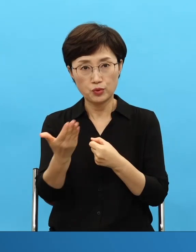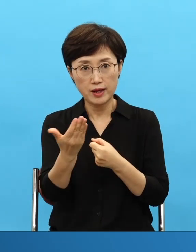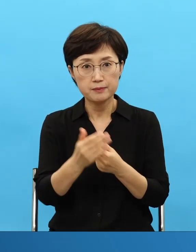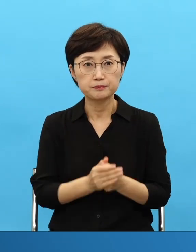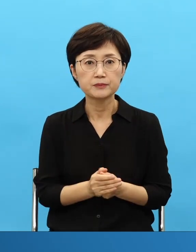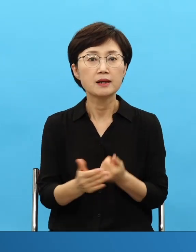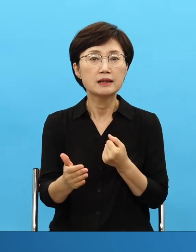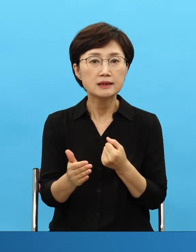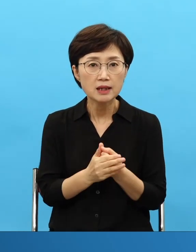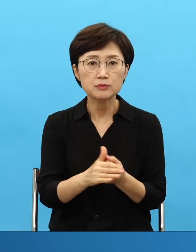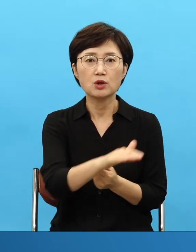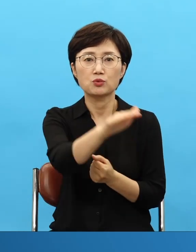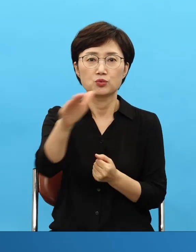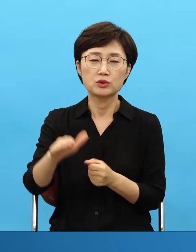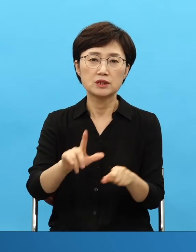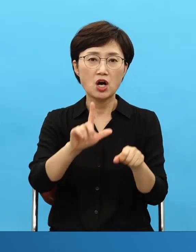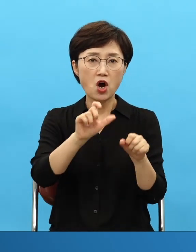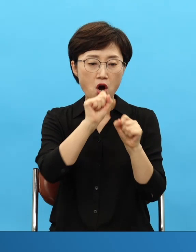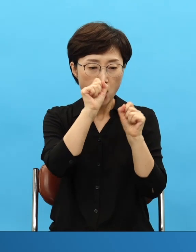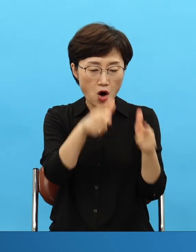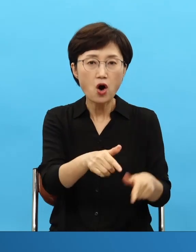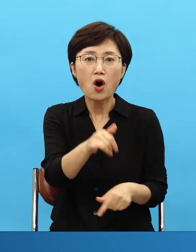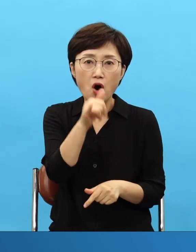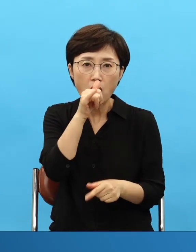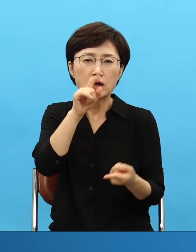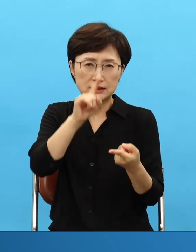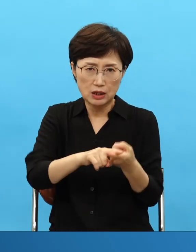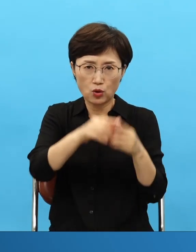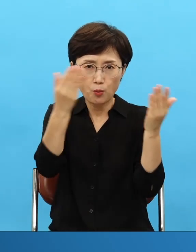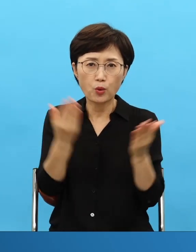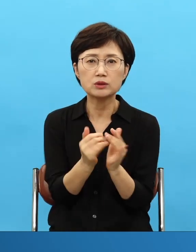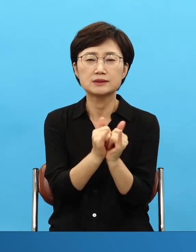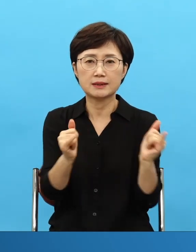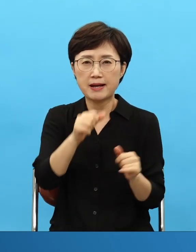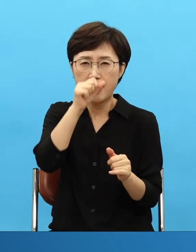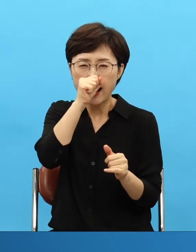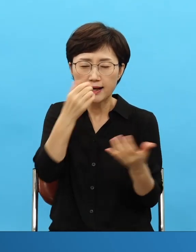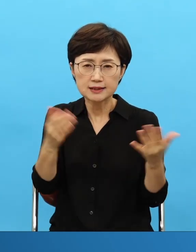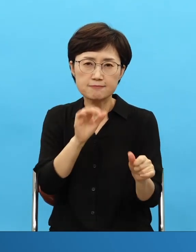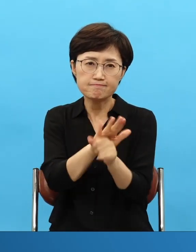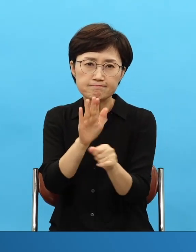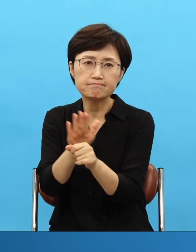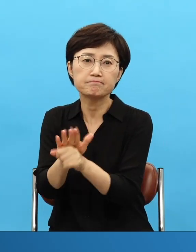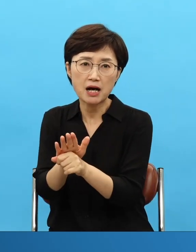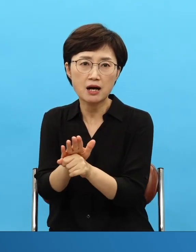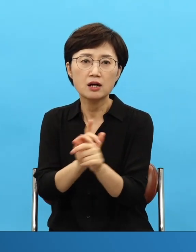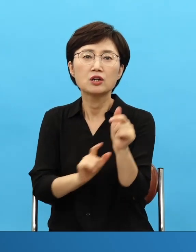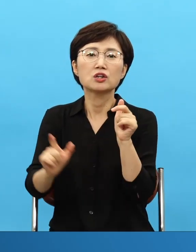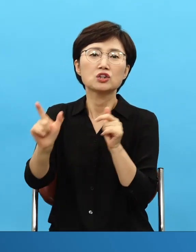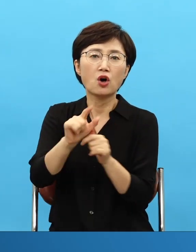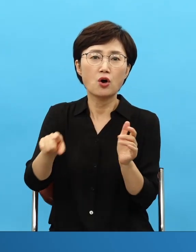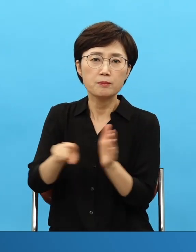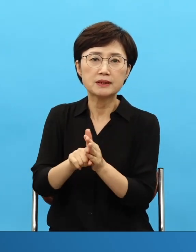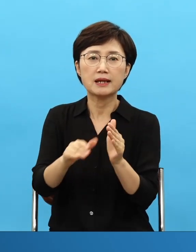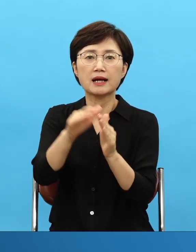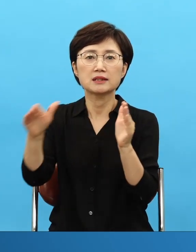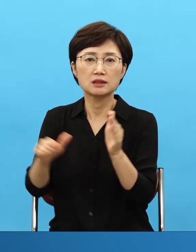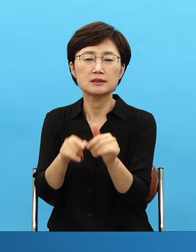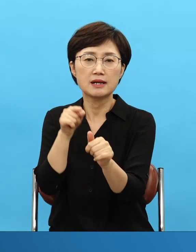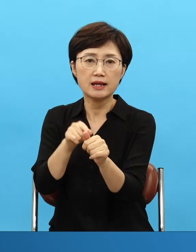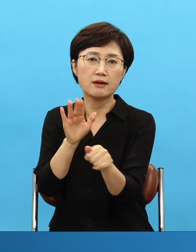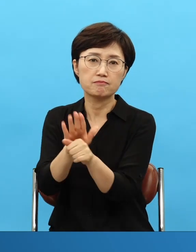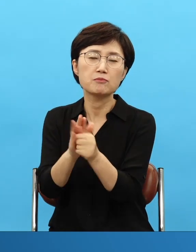거두리라. 그러므로 우리는 귀에 있는 대로 모든 이에게 착한 일을 하되 더욱 믿음의